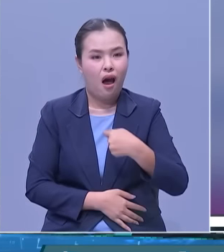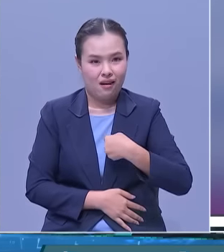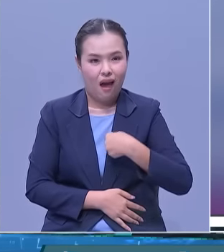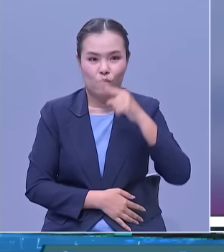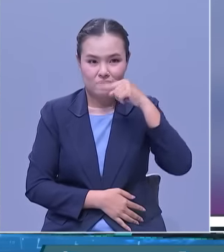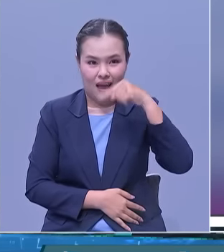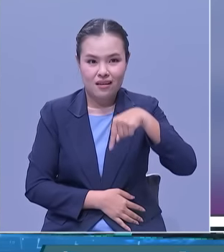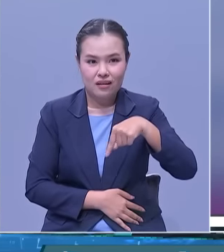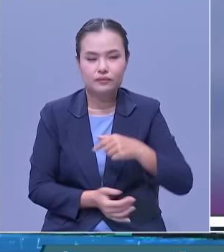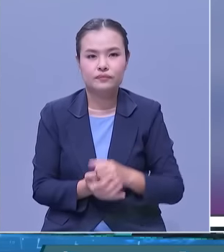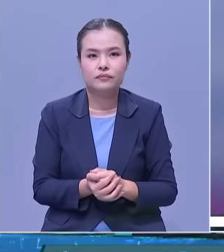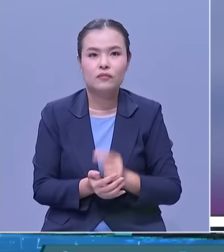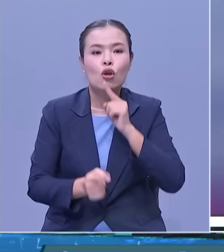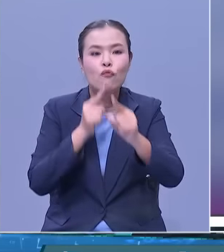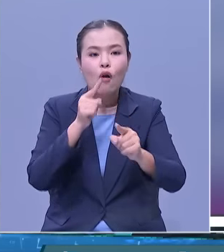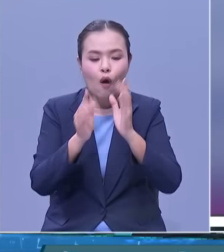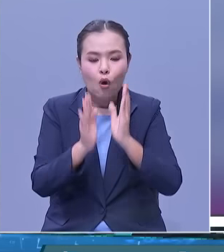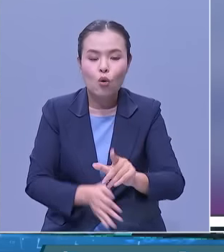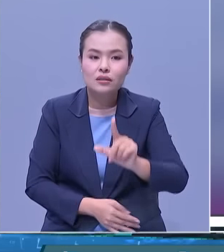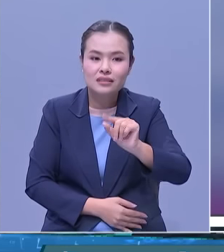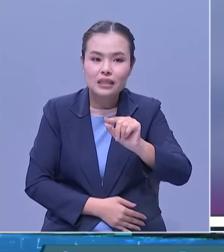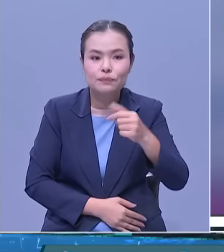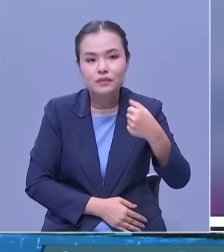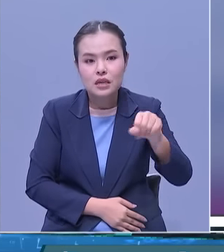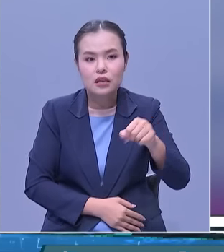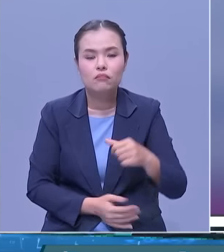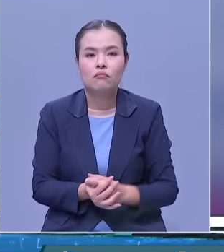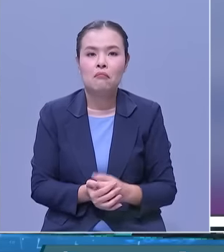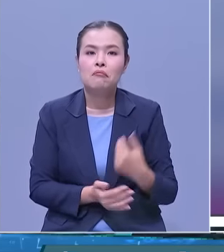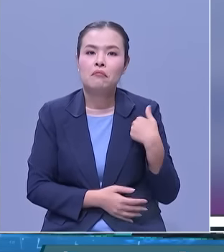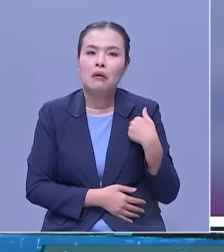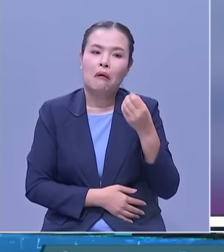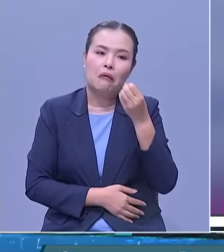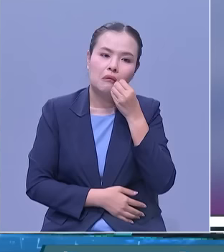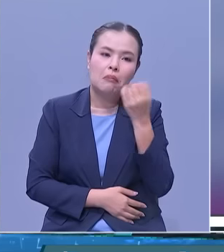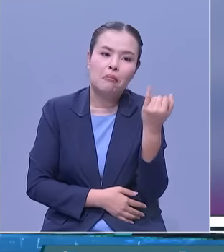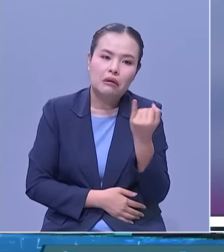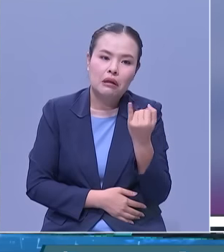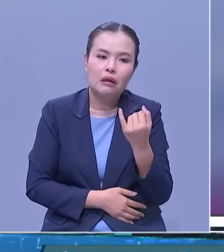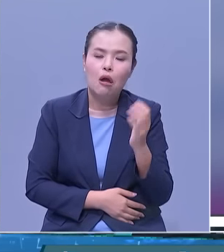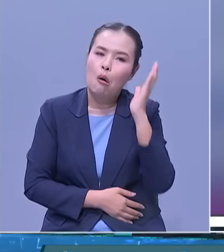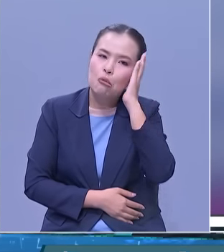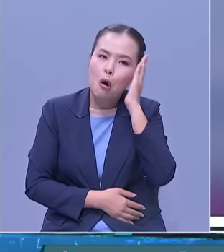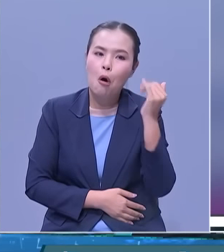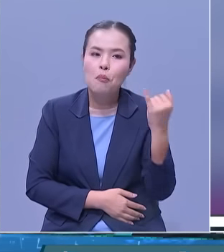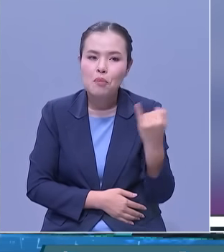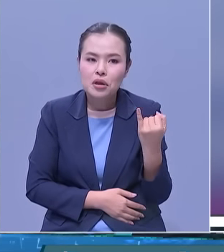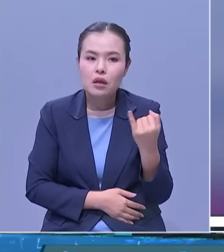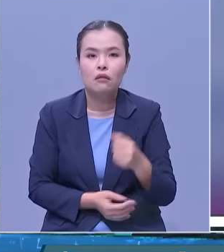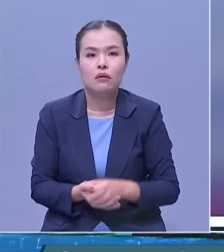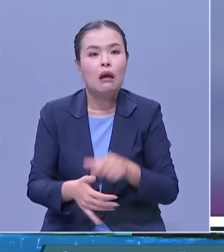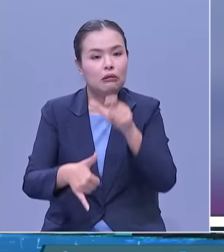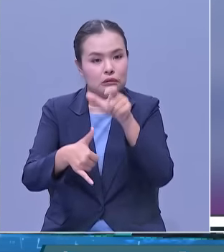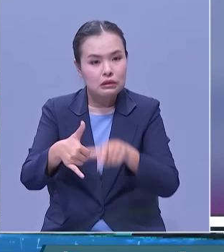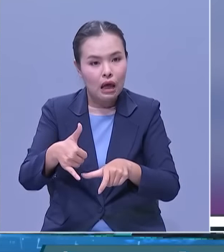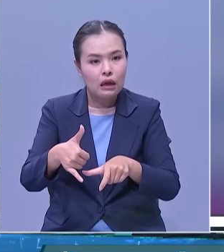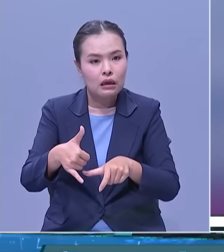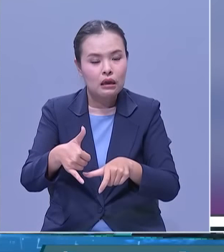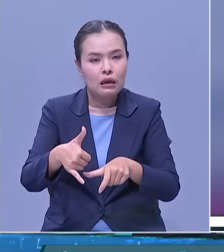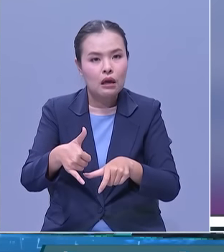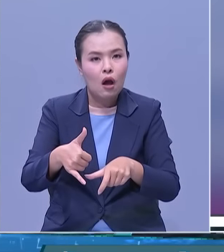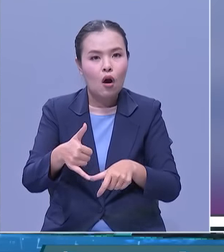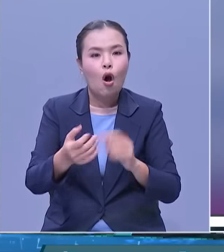ไม่มีคนร้อง10-20คน คร ับ แล้วก็คนอยู่ดีกินไม่ดีนอนไม่ดีเนี่ยผมถามว่ามันเป็นพฤติกรรมของคนไปเก็บผลไม้ป่